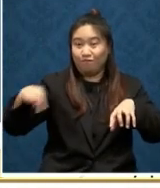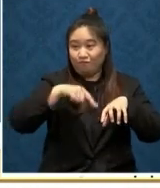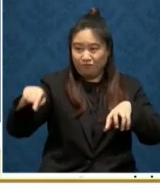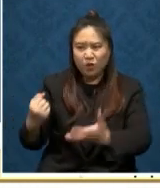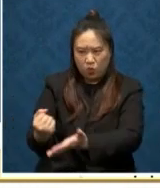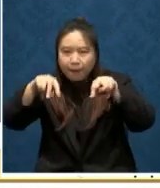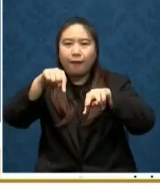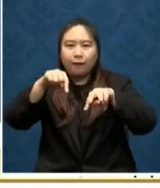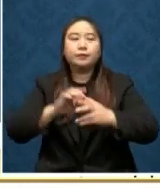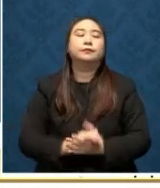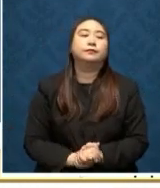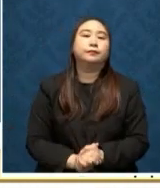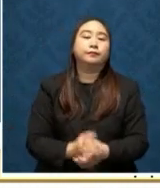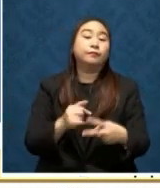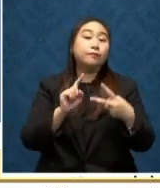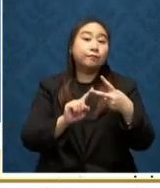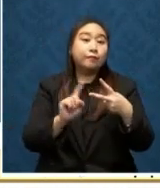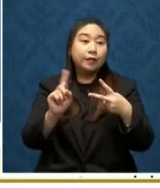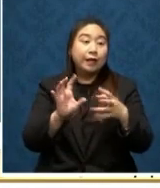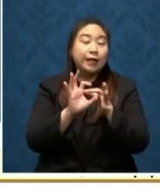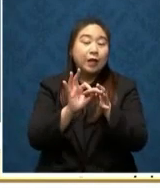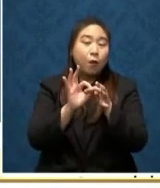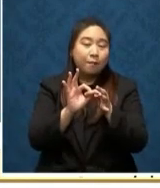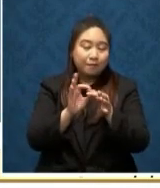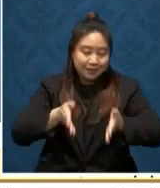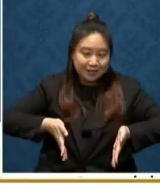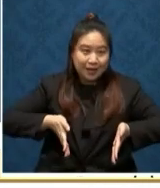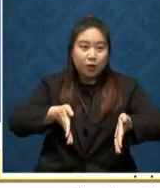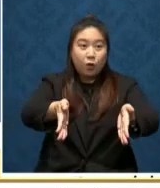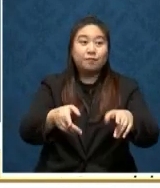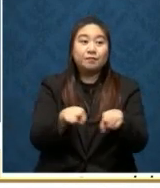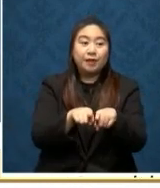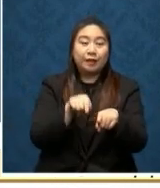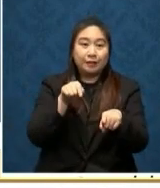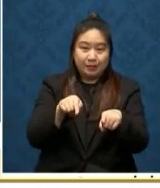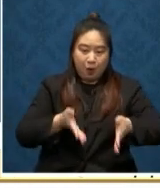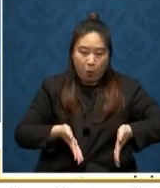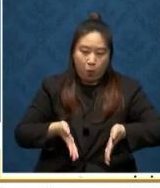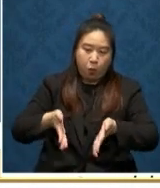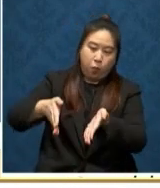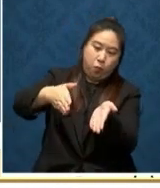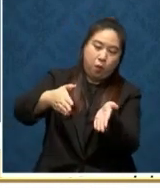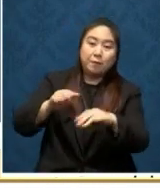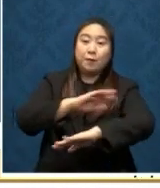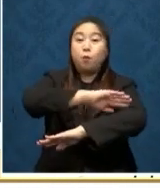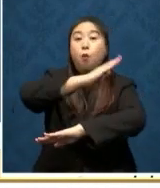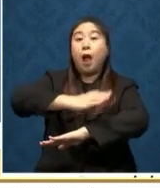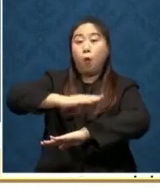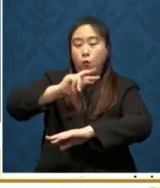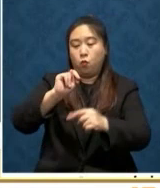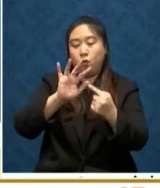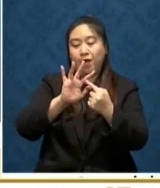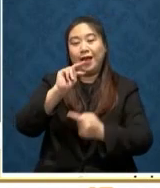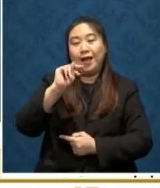ช่วยควมาดูแลด้นะครับอีกเรื่องนึครับ เกี่วกับถนนอีสายหนึงนะครับนี่เป็ถนนขึ้นสู่เขาหนัหงเป็ถนนเป็กระเสมสายสี่ด